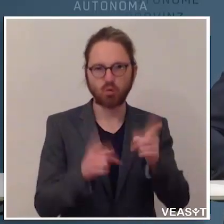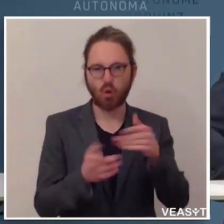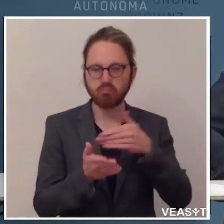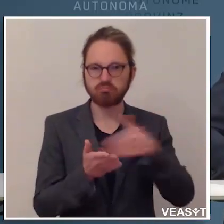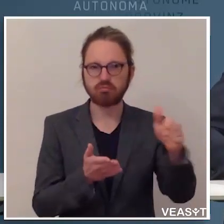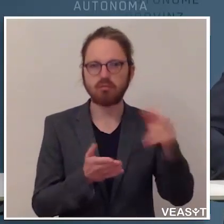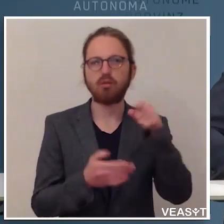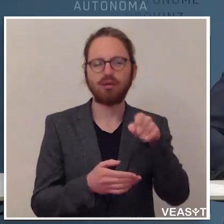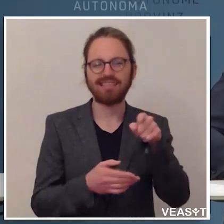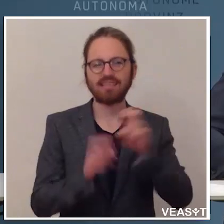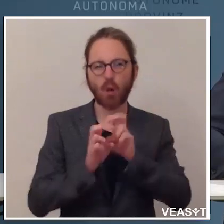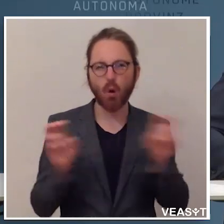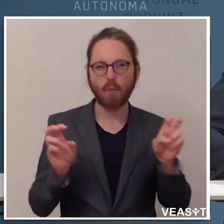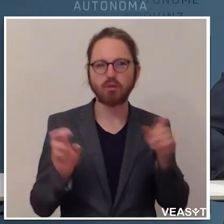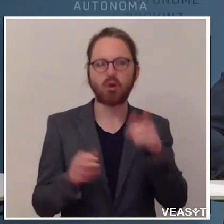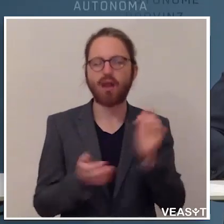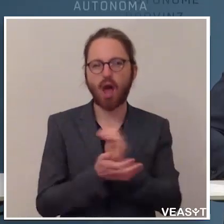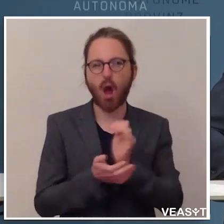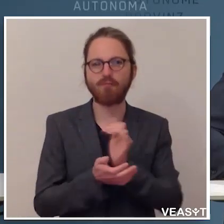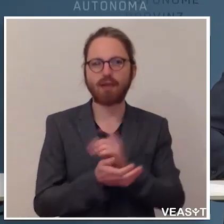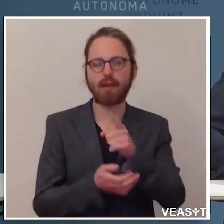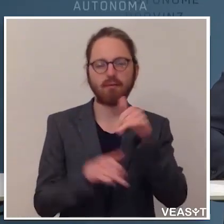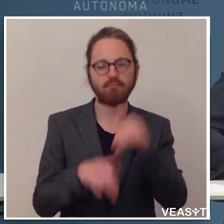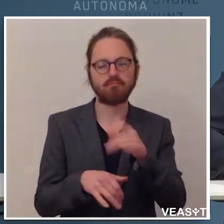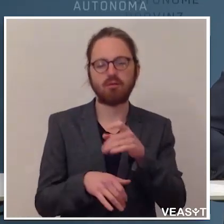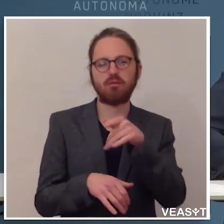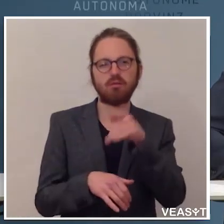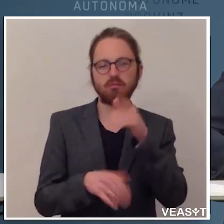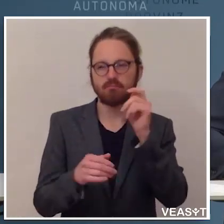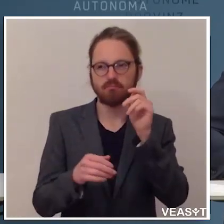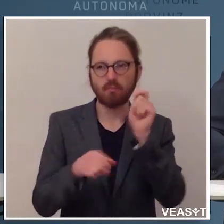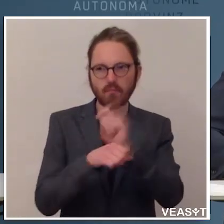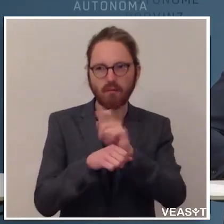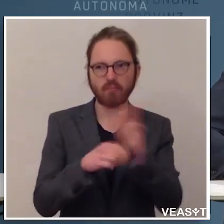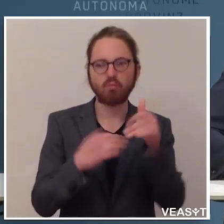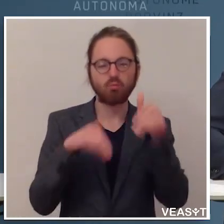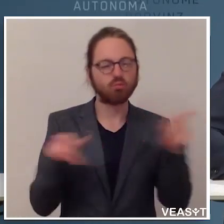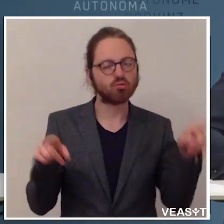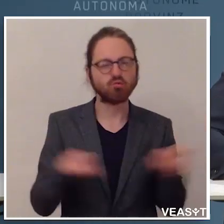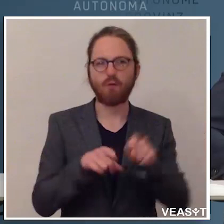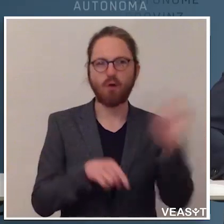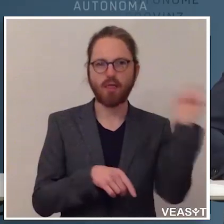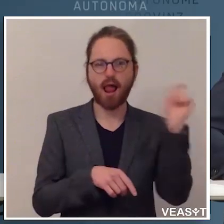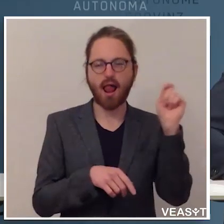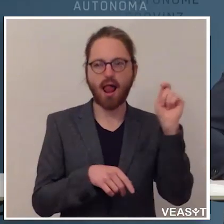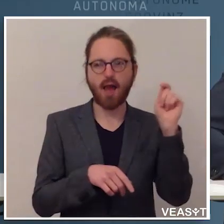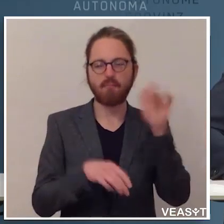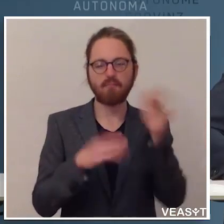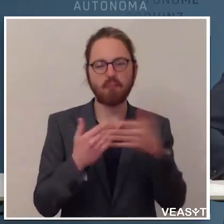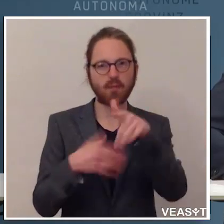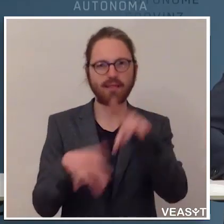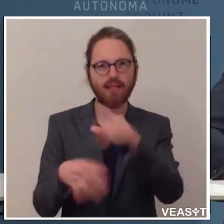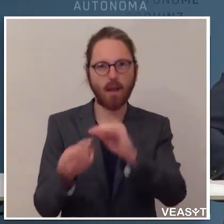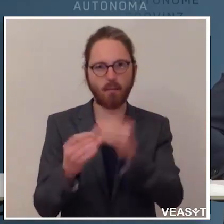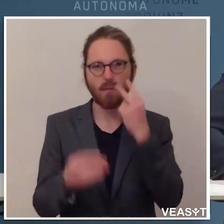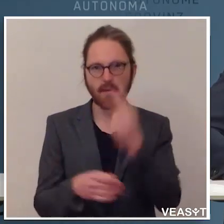die serologischen Tests, die dann auch durchgeführt werden sollen. Und diese Kommission hat die Aufgabe, das jederzeit zu überwachen und sofort Alarm